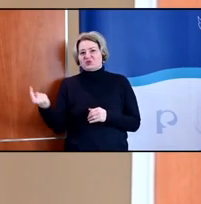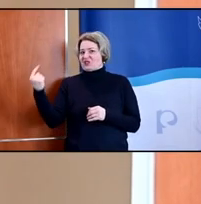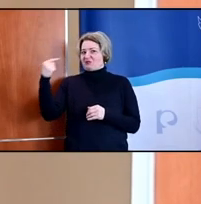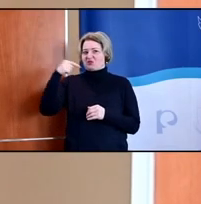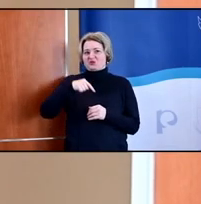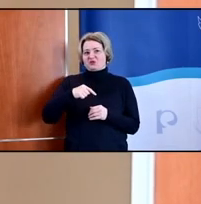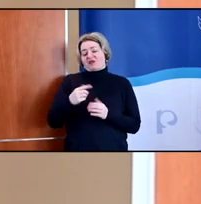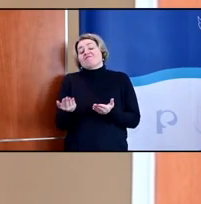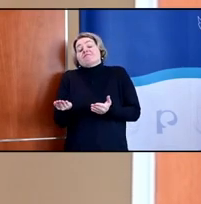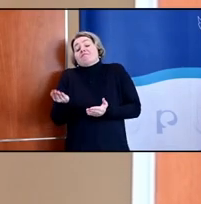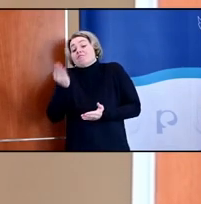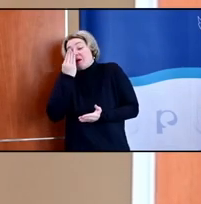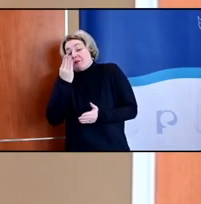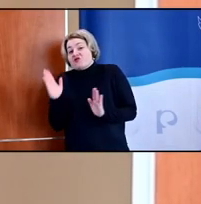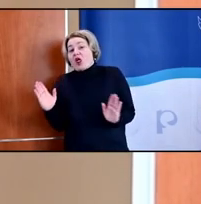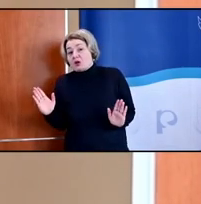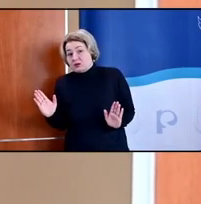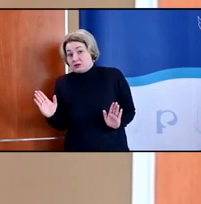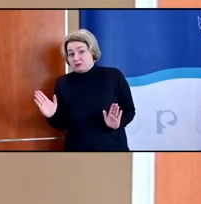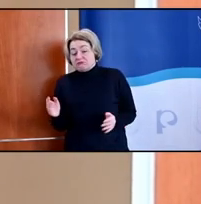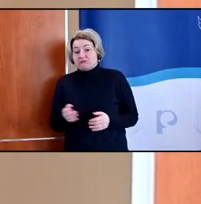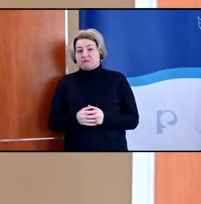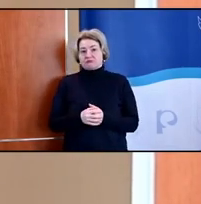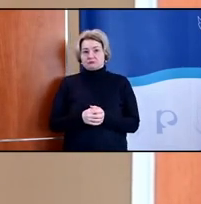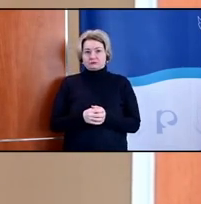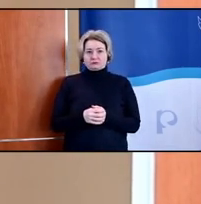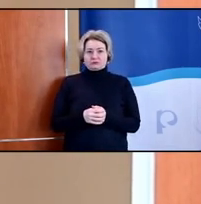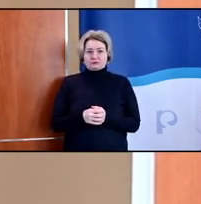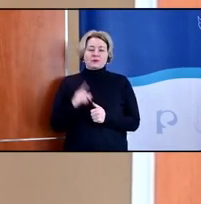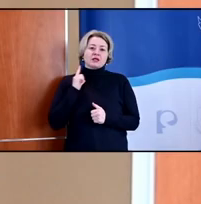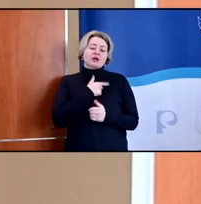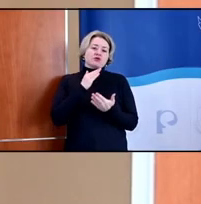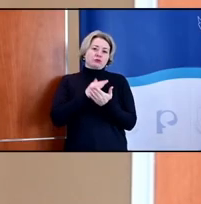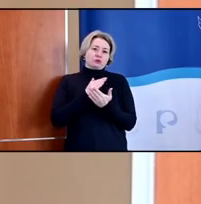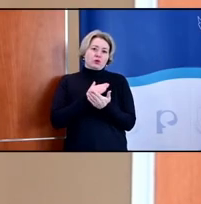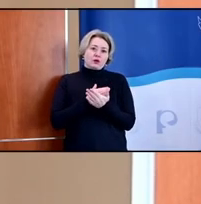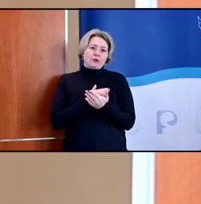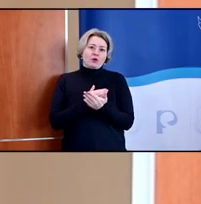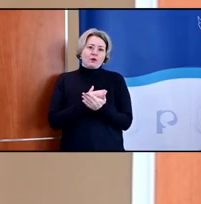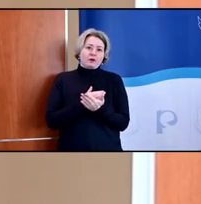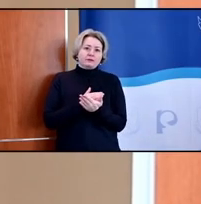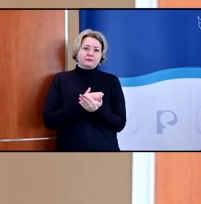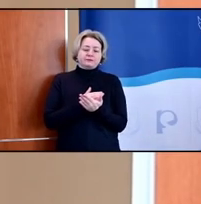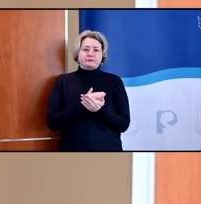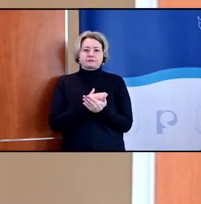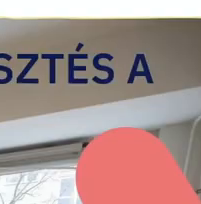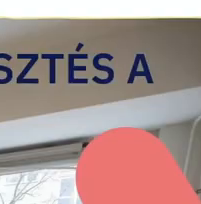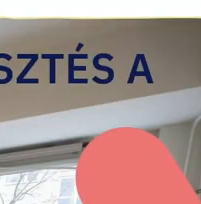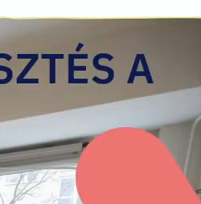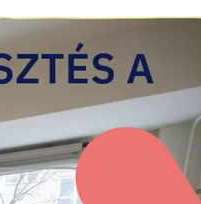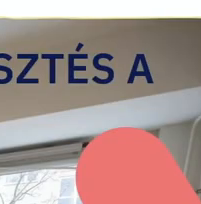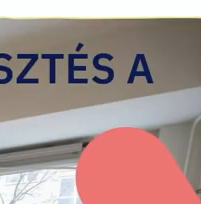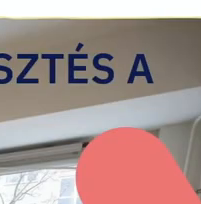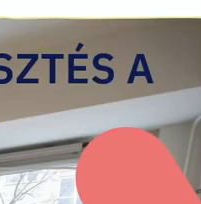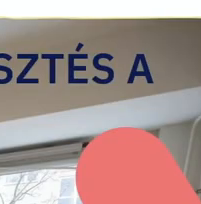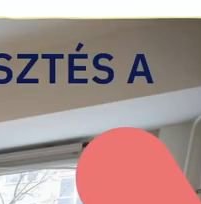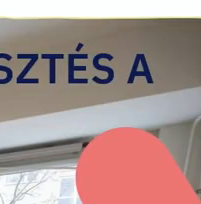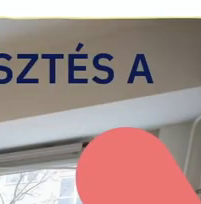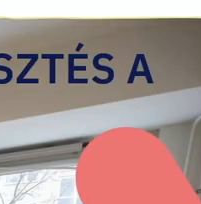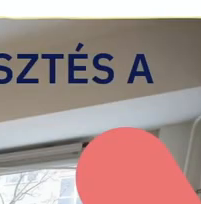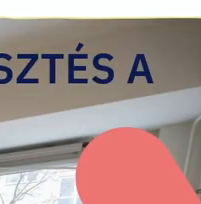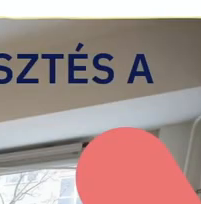a látogatónk nem csak a programoknál végeztünk ilyen fejlesztő ő és mentoráló